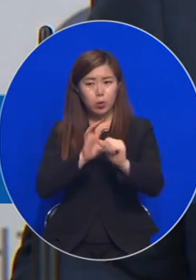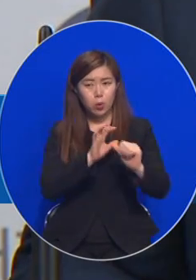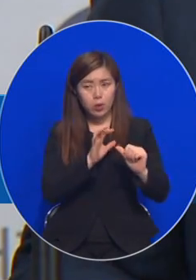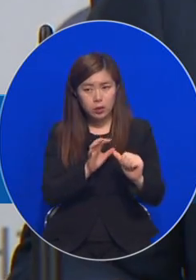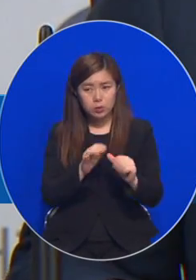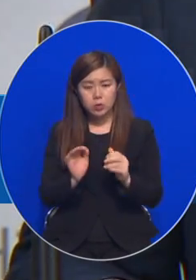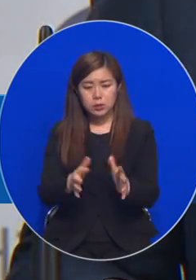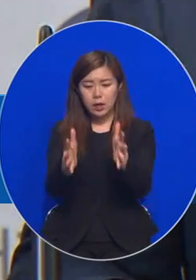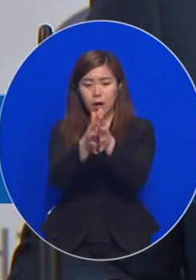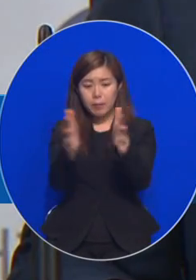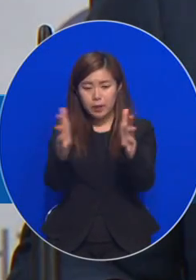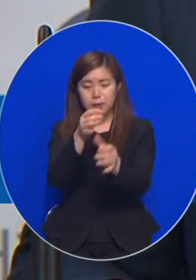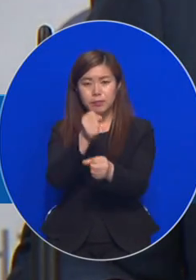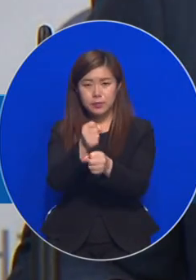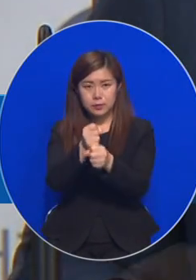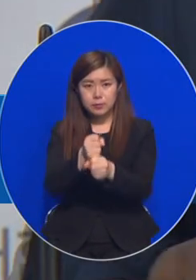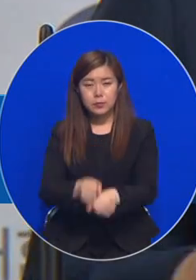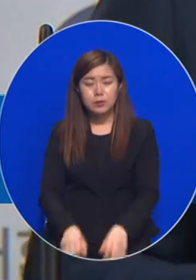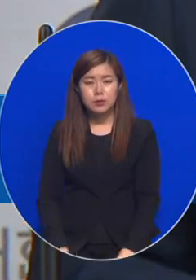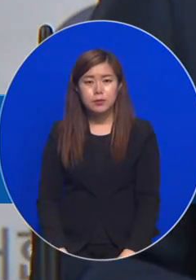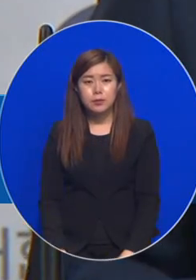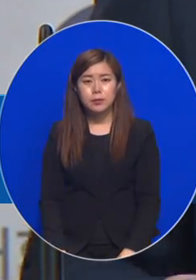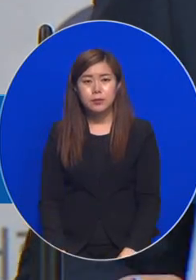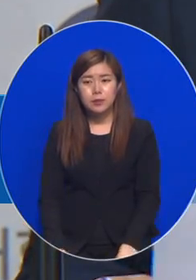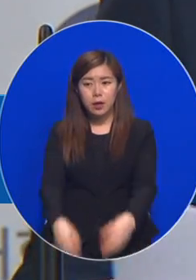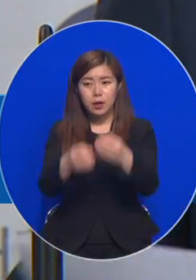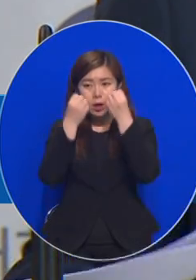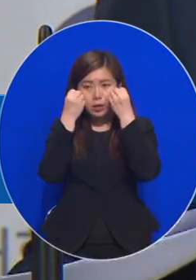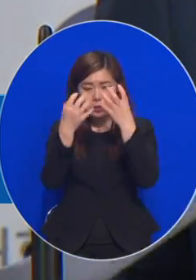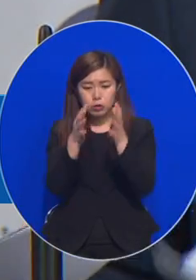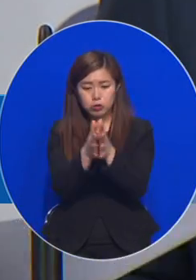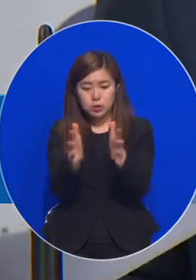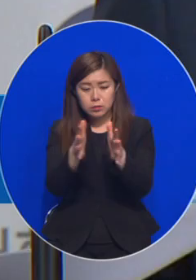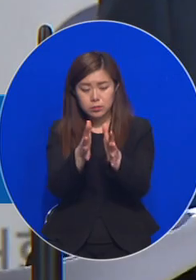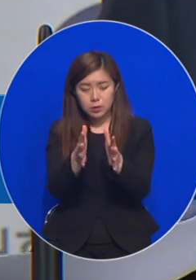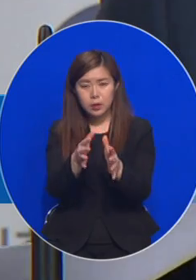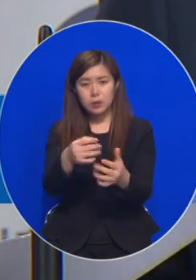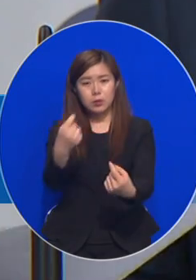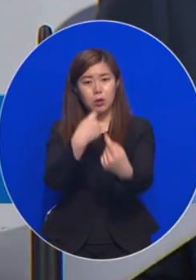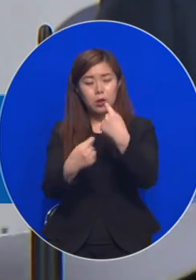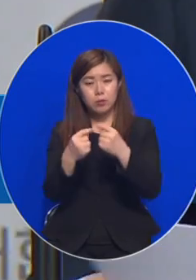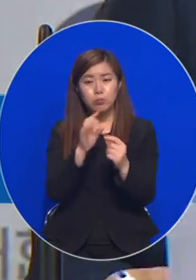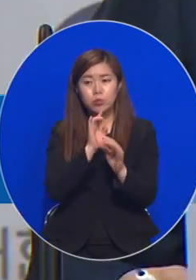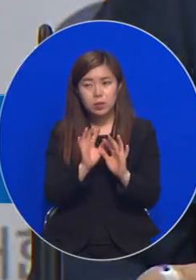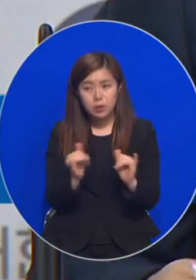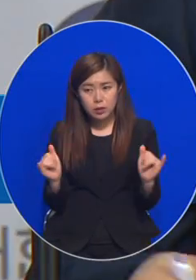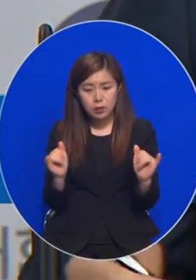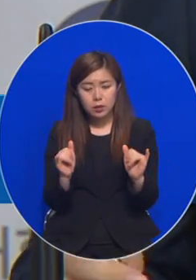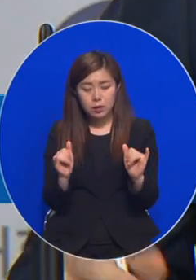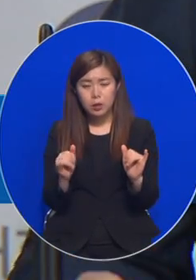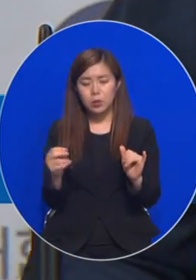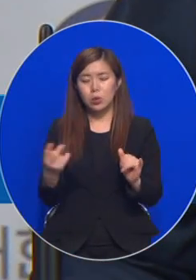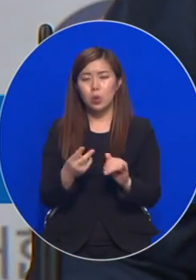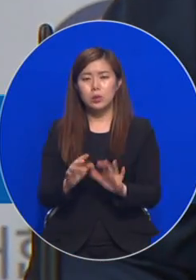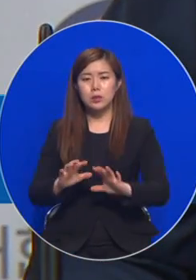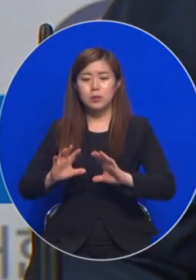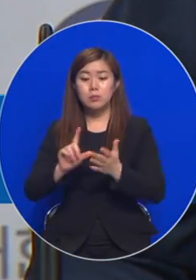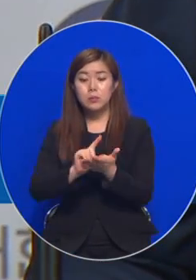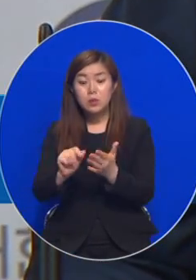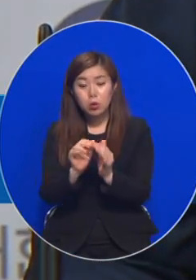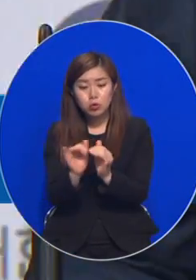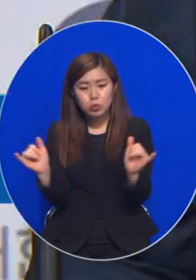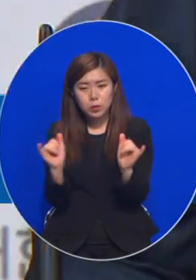내 택지를 확보하겠습니다. 신규주택 입주민뿐만 아니라 지역주민들도 교통 편익이